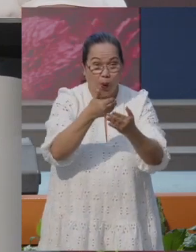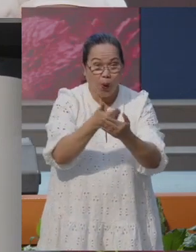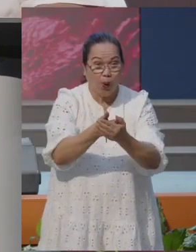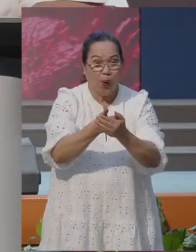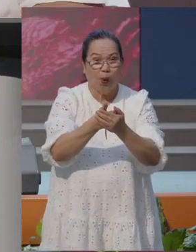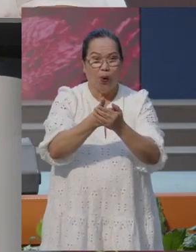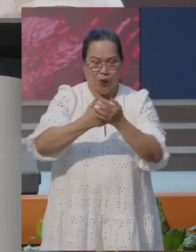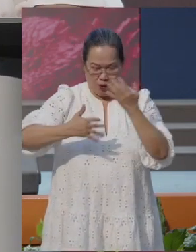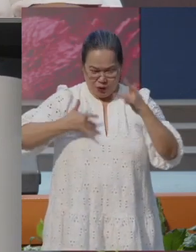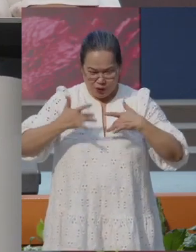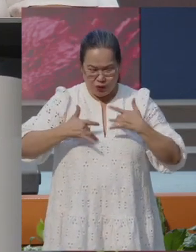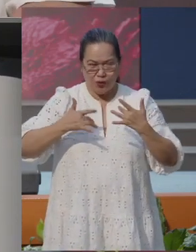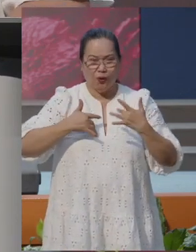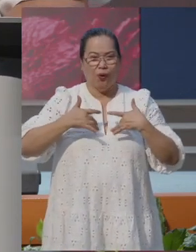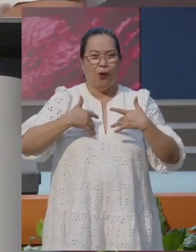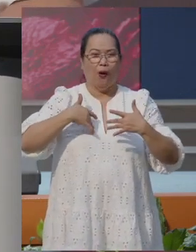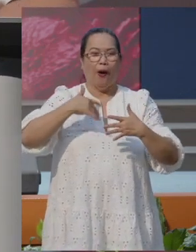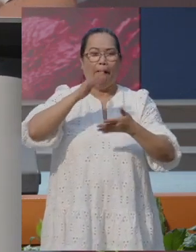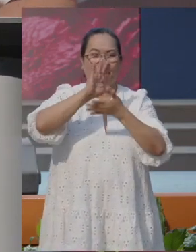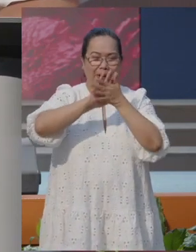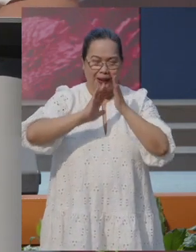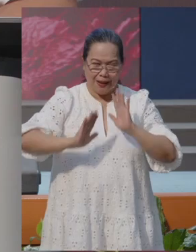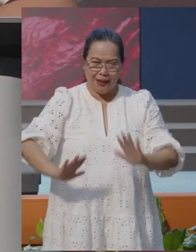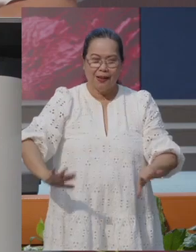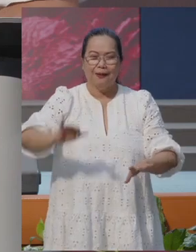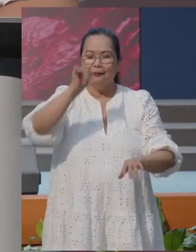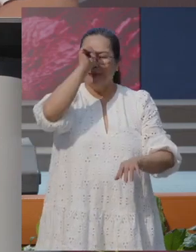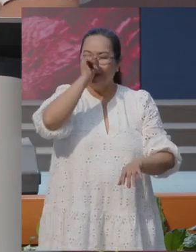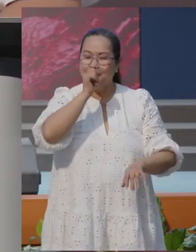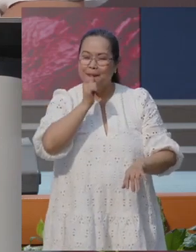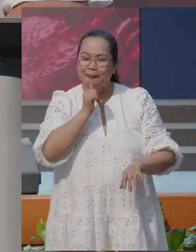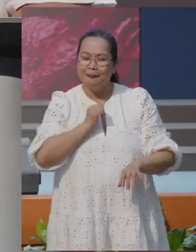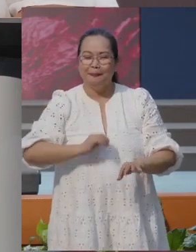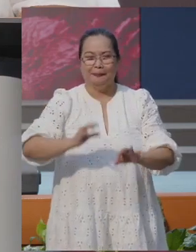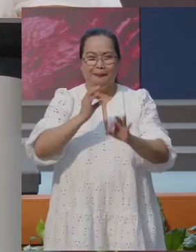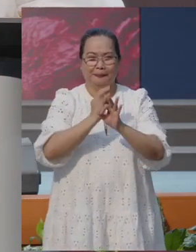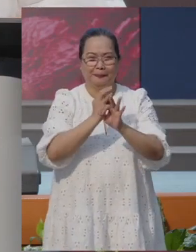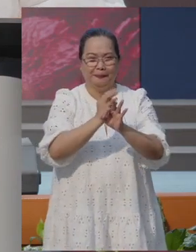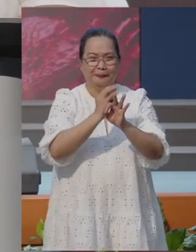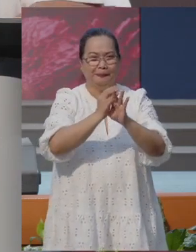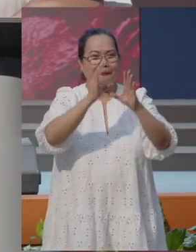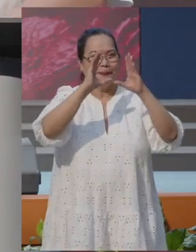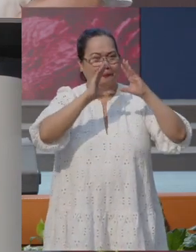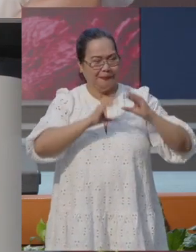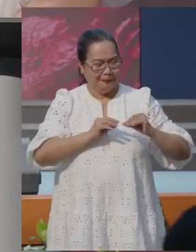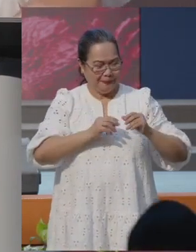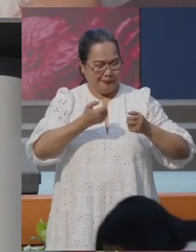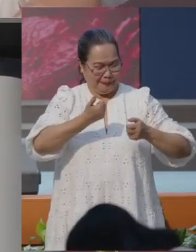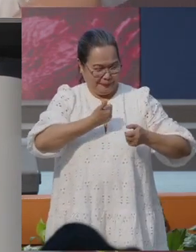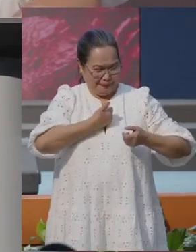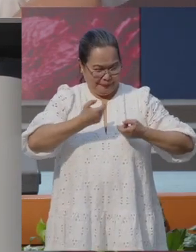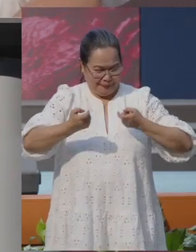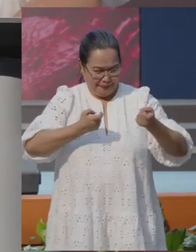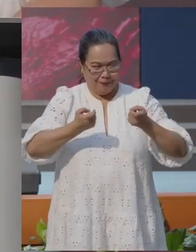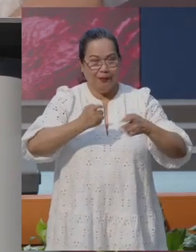love, joy, peace, patience, kindness, goodness, faithfulness, gentleness, self-control. The